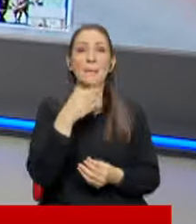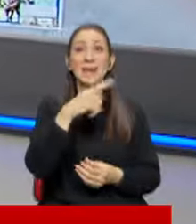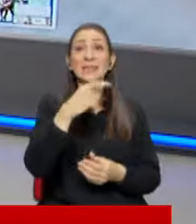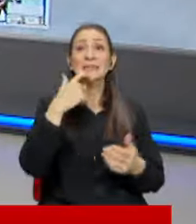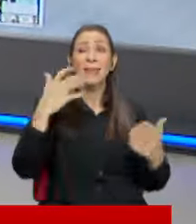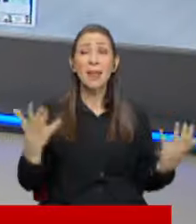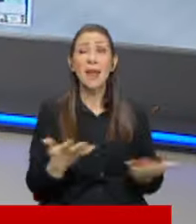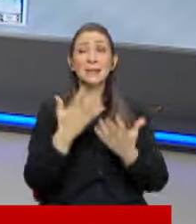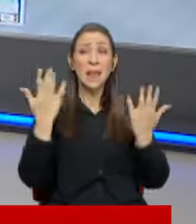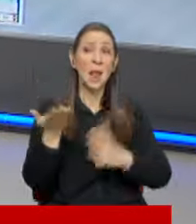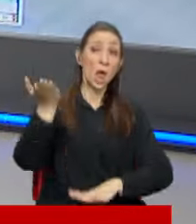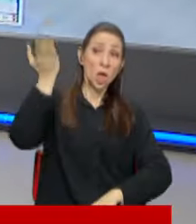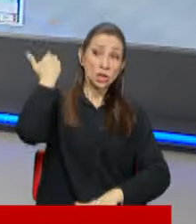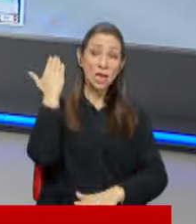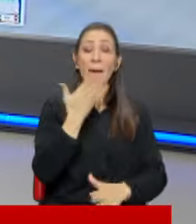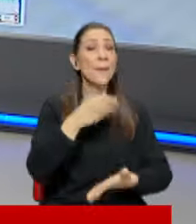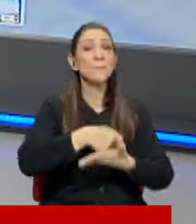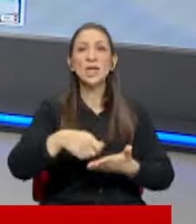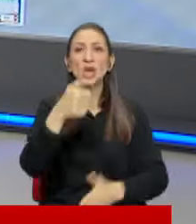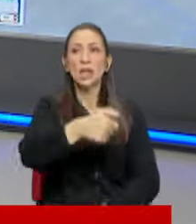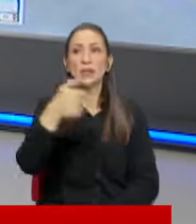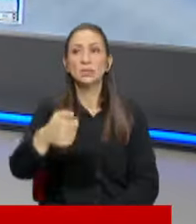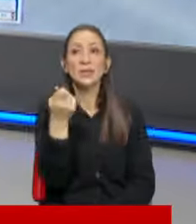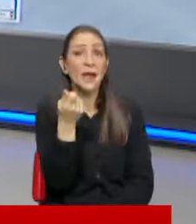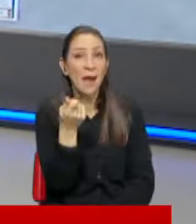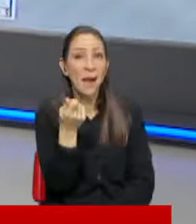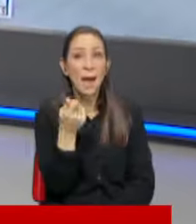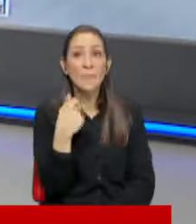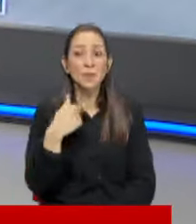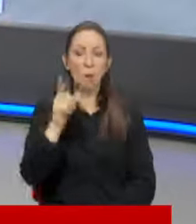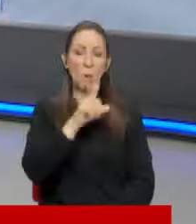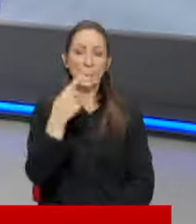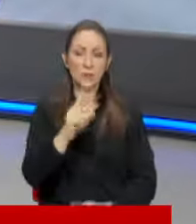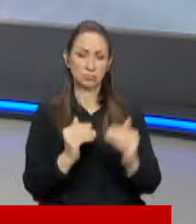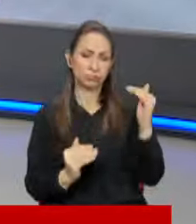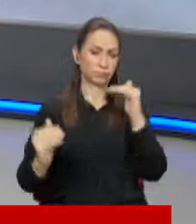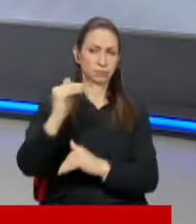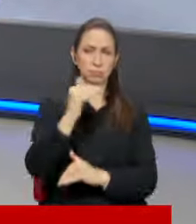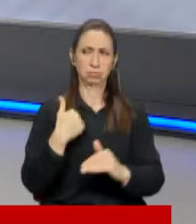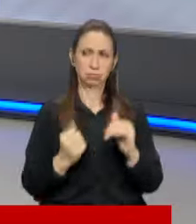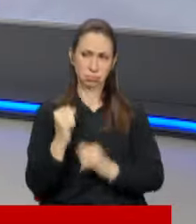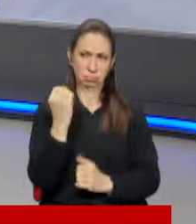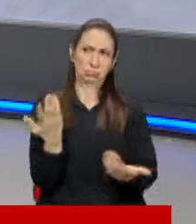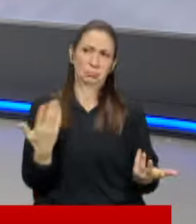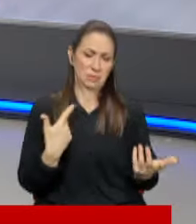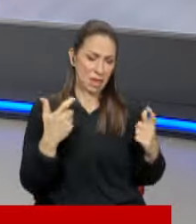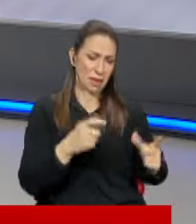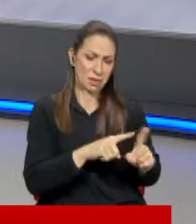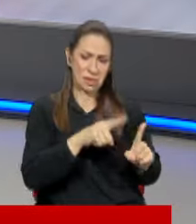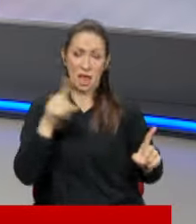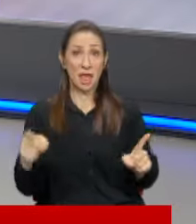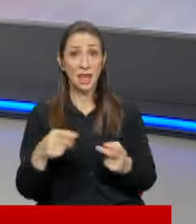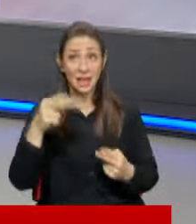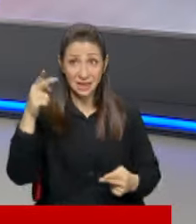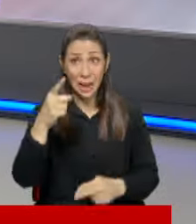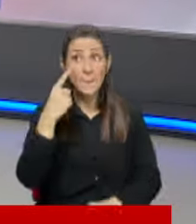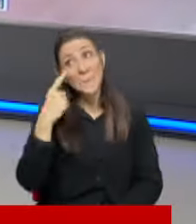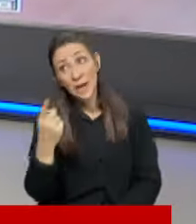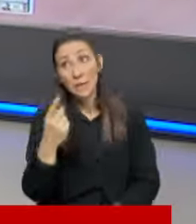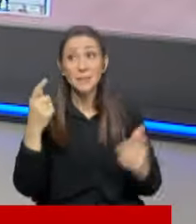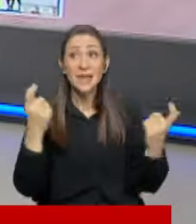seneler seneler önce emeklinin maaşı 66 liraydı. Biz 10 bin liraya getirdik. Nerelere getirdik? Nereden nereye hikayesi.